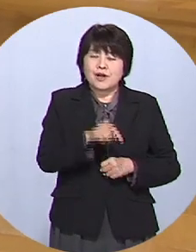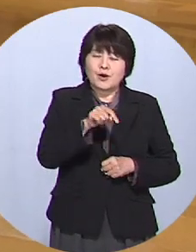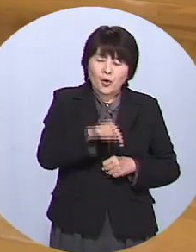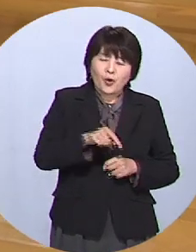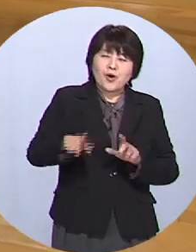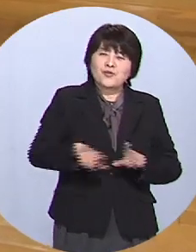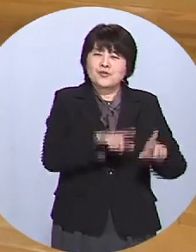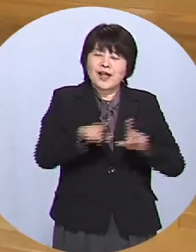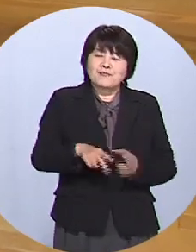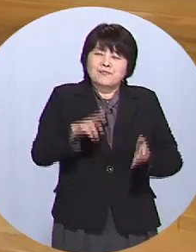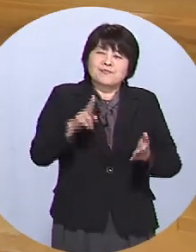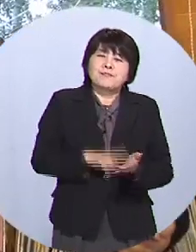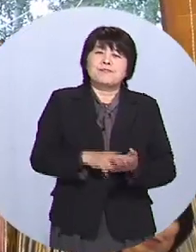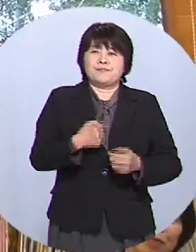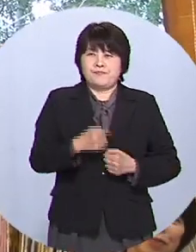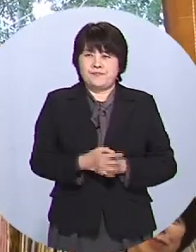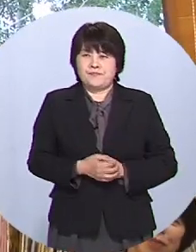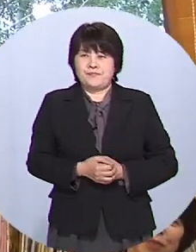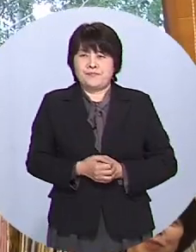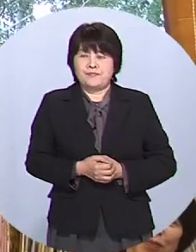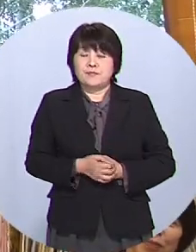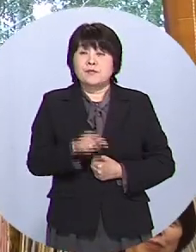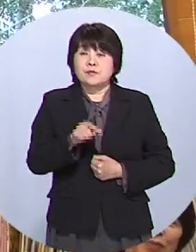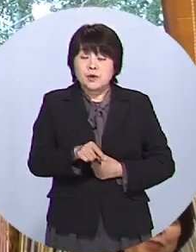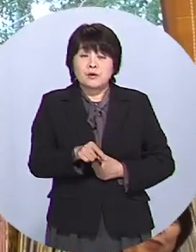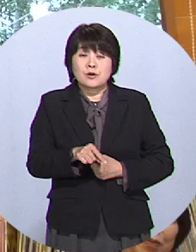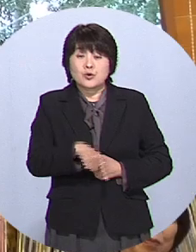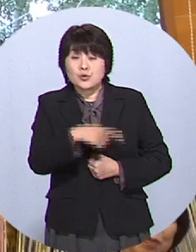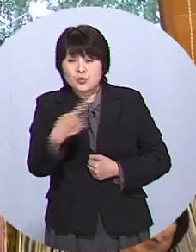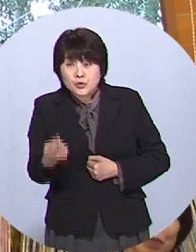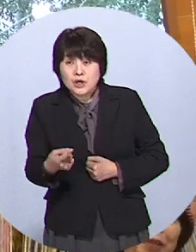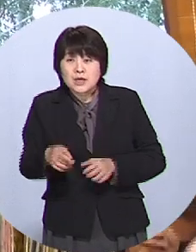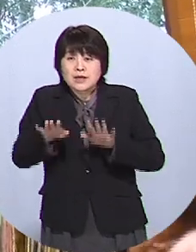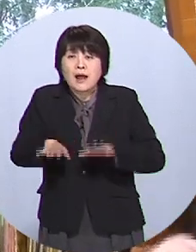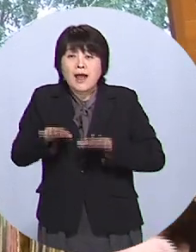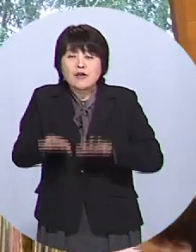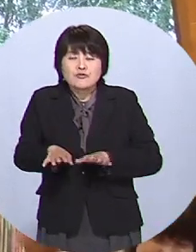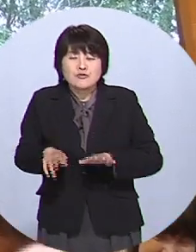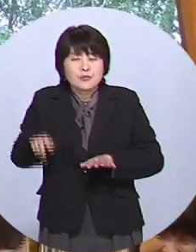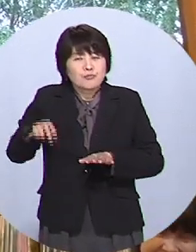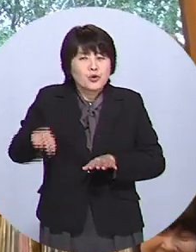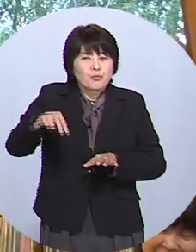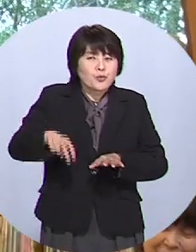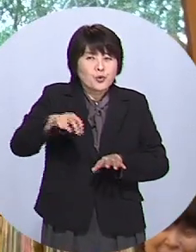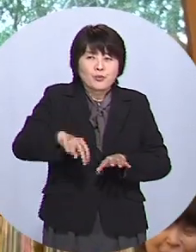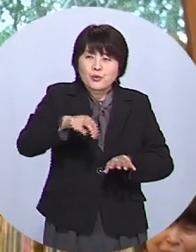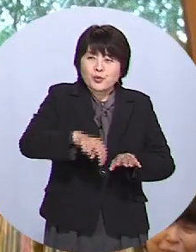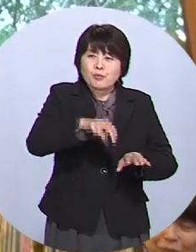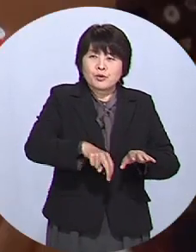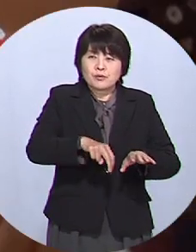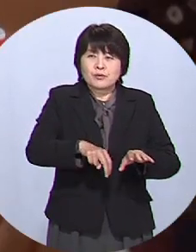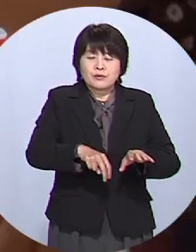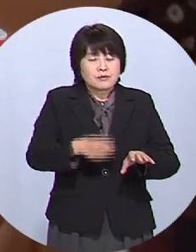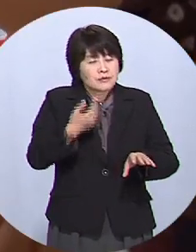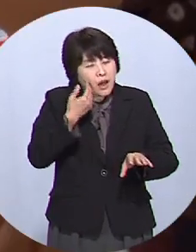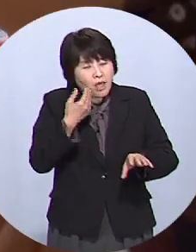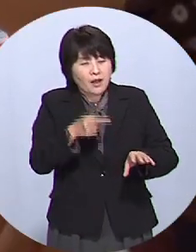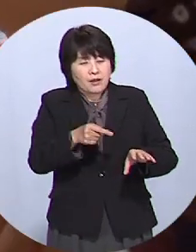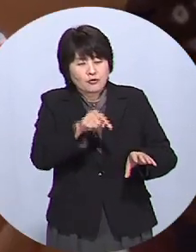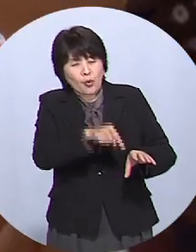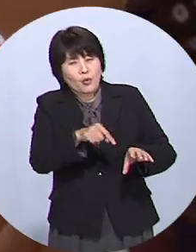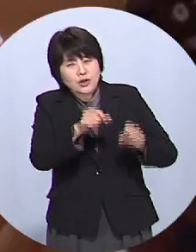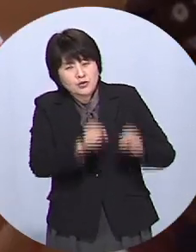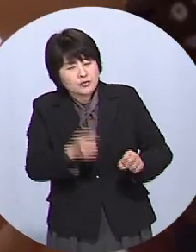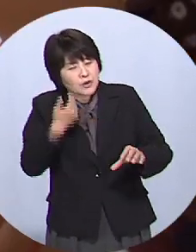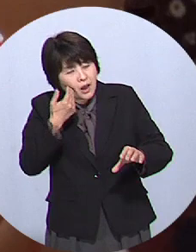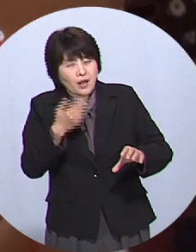ここで暮らすことにするわ。そこへカエルがぴょんぴょん跳ねてきました。誰？手袋に住ん